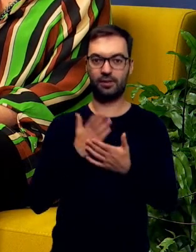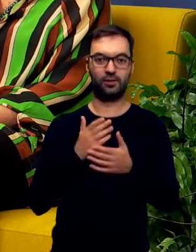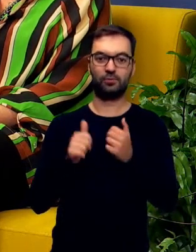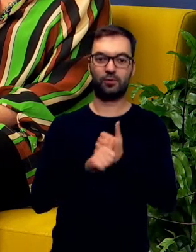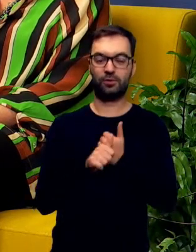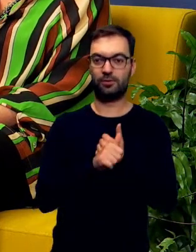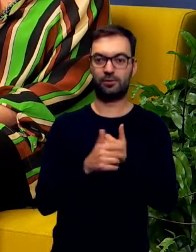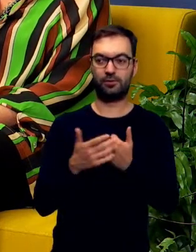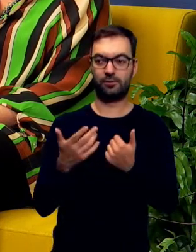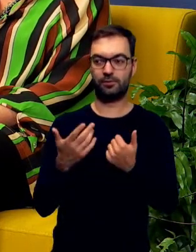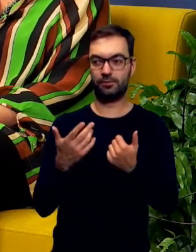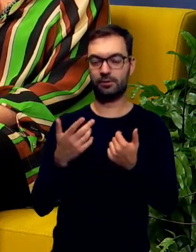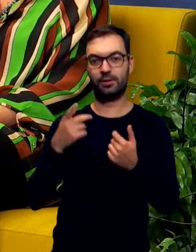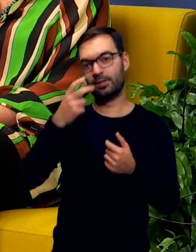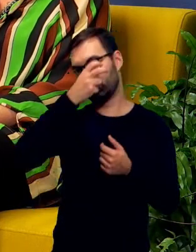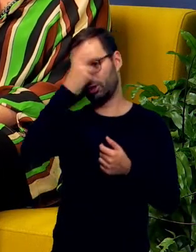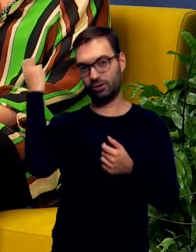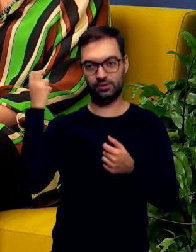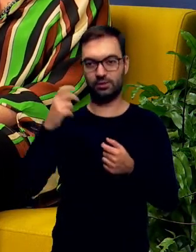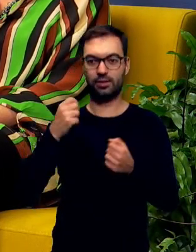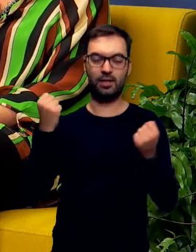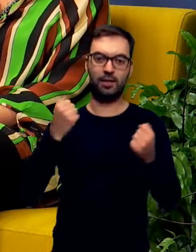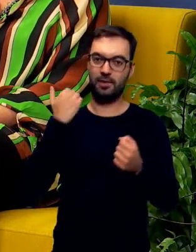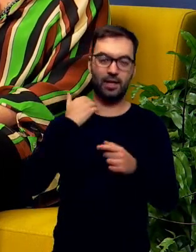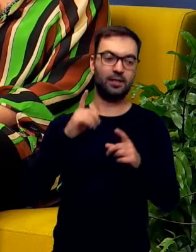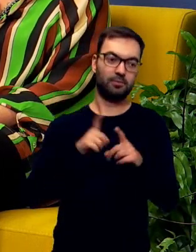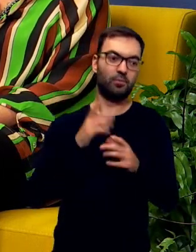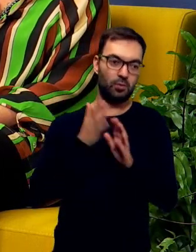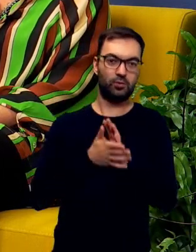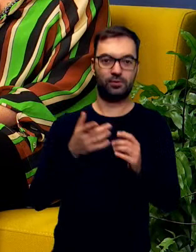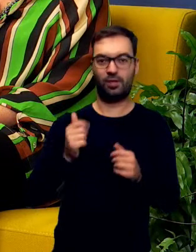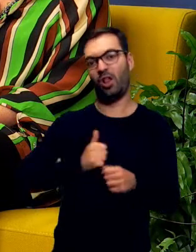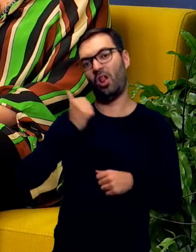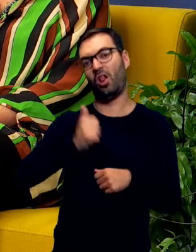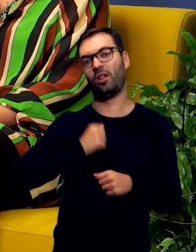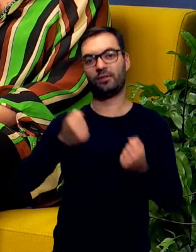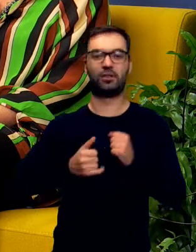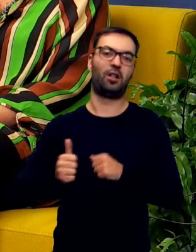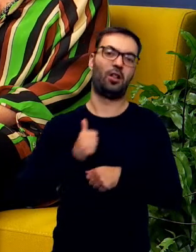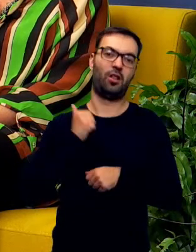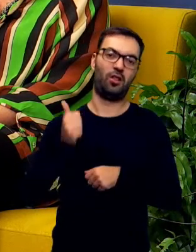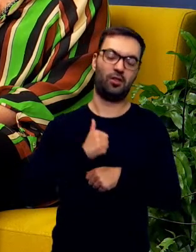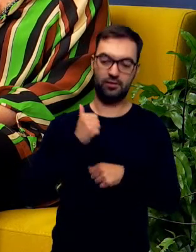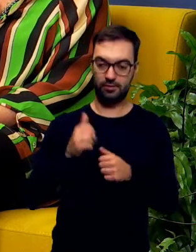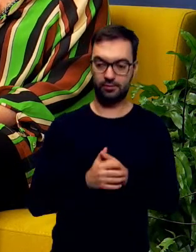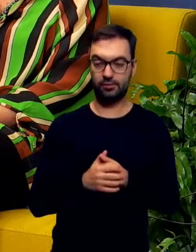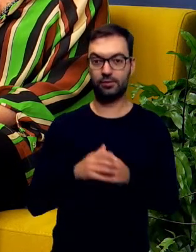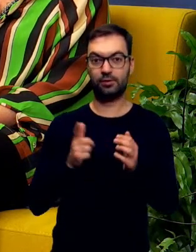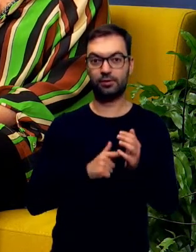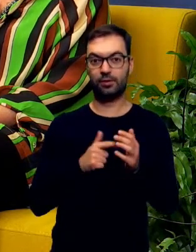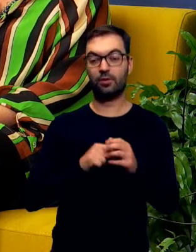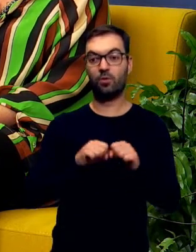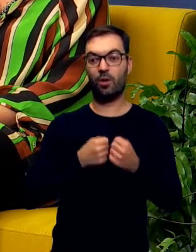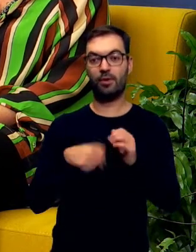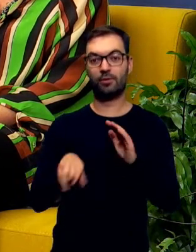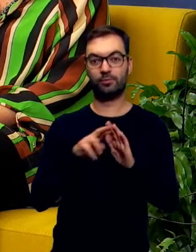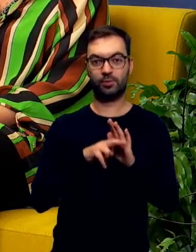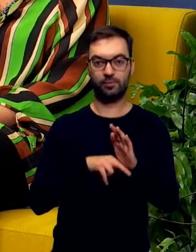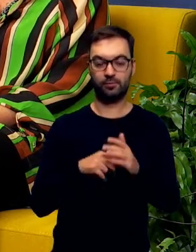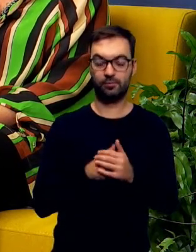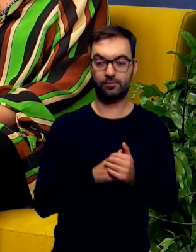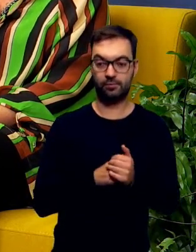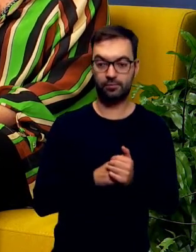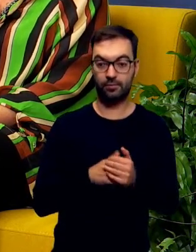na skutek czyjegoś pijaństwa, jazdy po alkoholu, ale po prostu brawury kierowców, prawda? Nagminnego naruszania przepisów. No